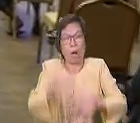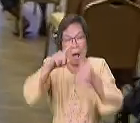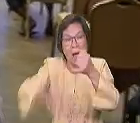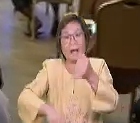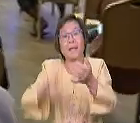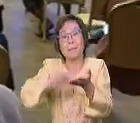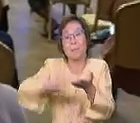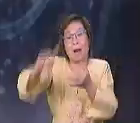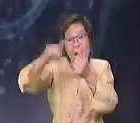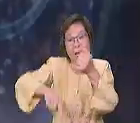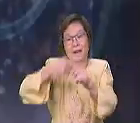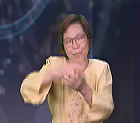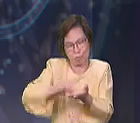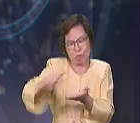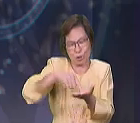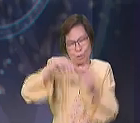minggu ini.